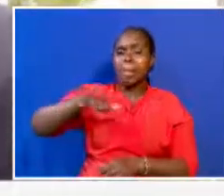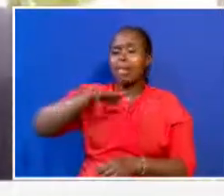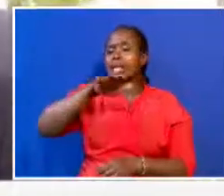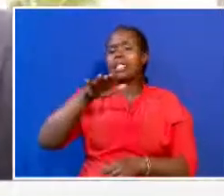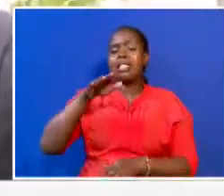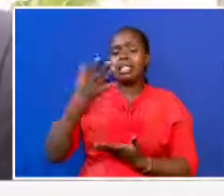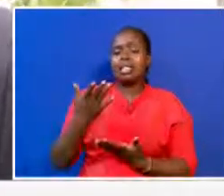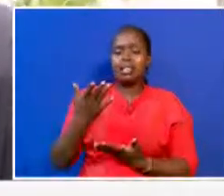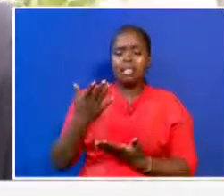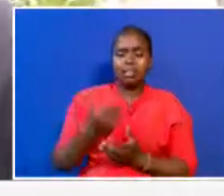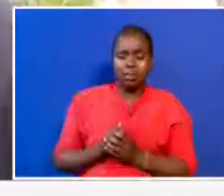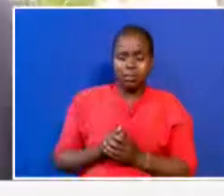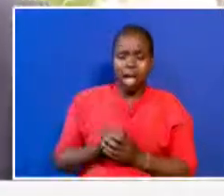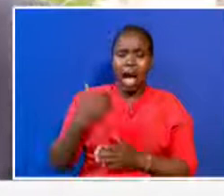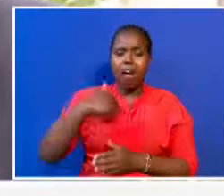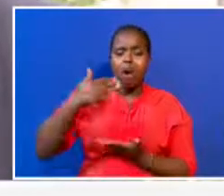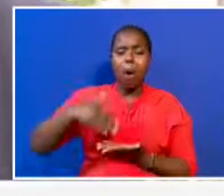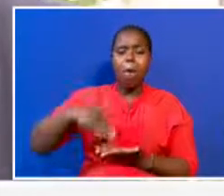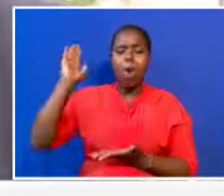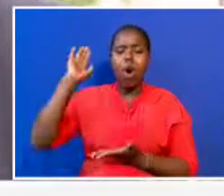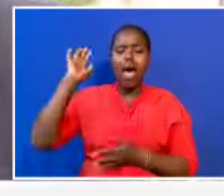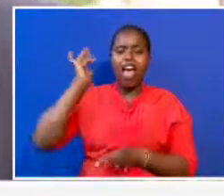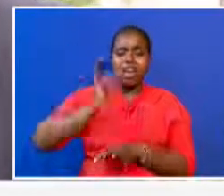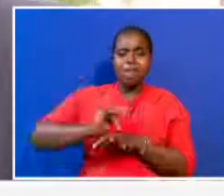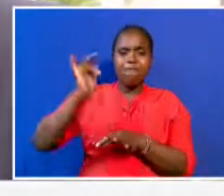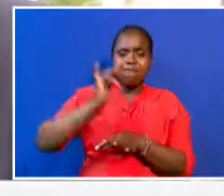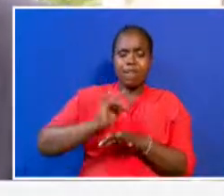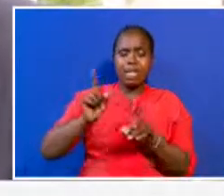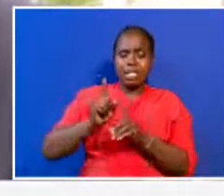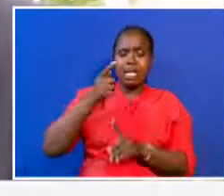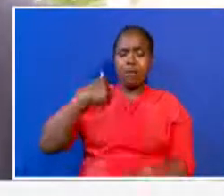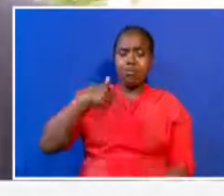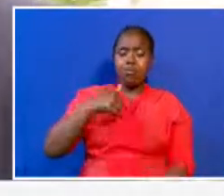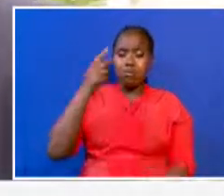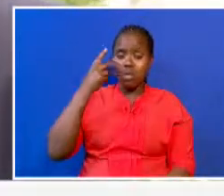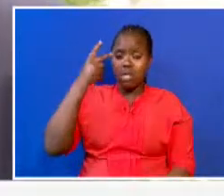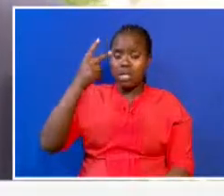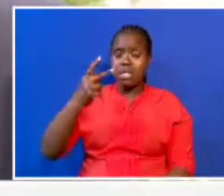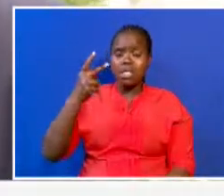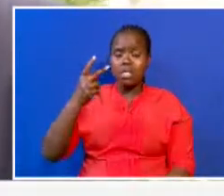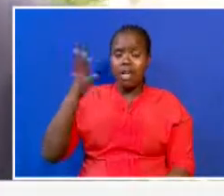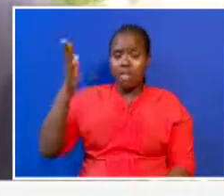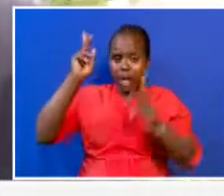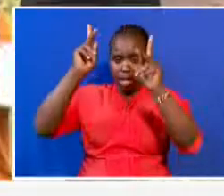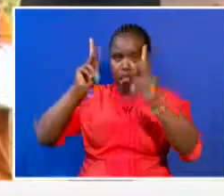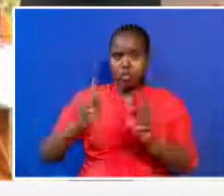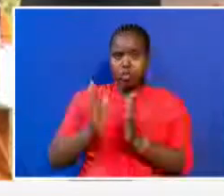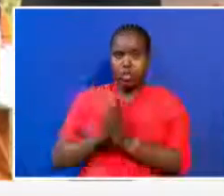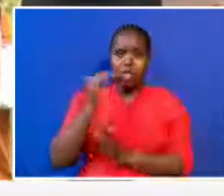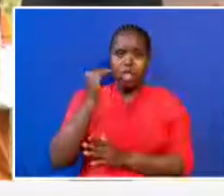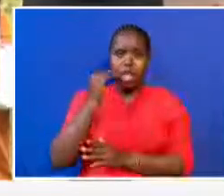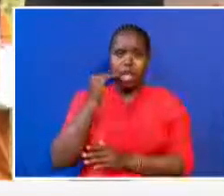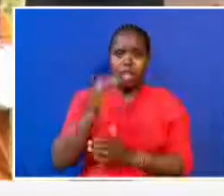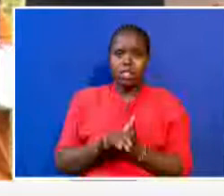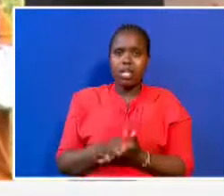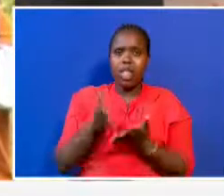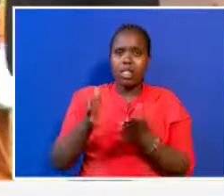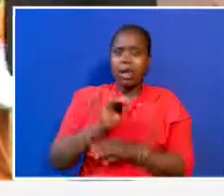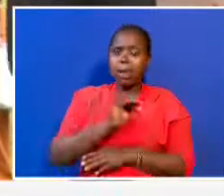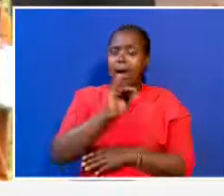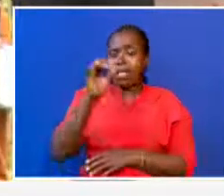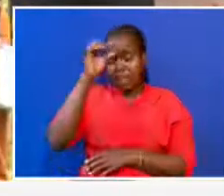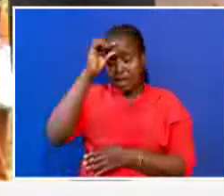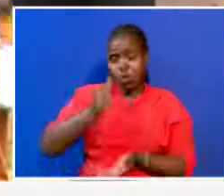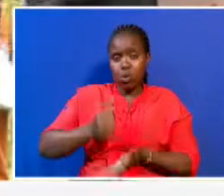yakipata michipuko zaidi ya ugonjwa huu jinsi tulivyoona pale Kisumu na Nyanza. Waliendelea kuiomba serikali